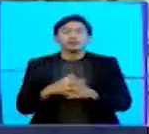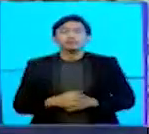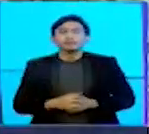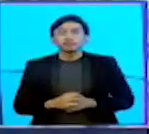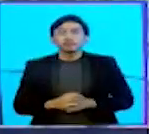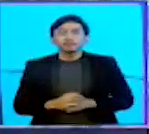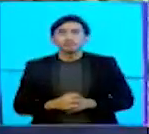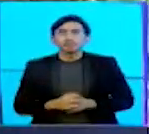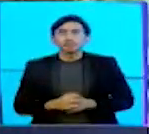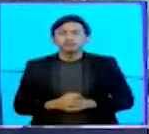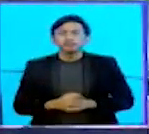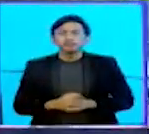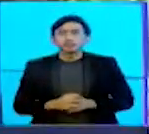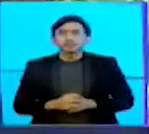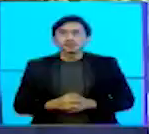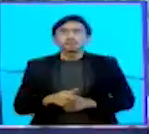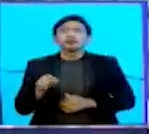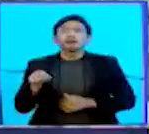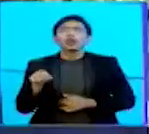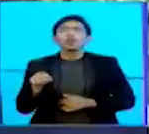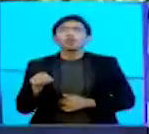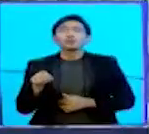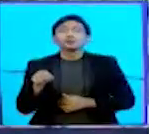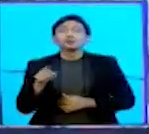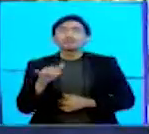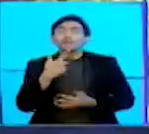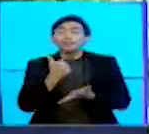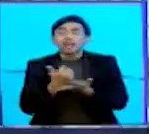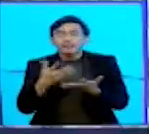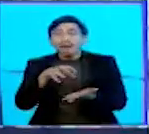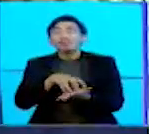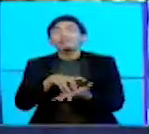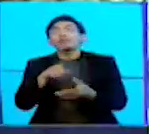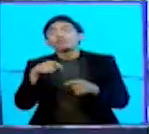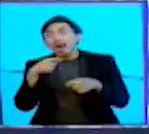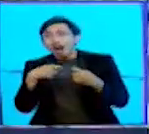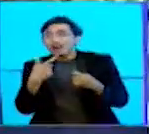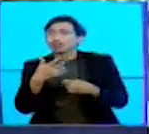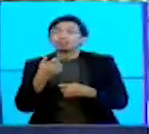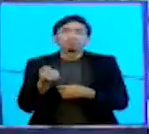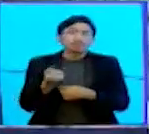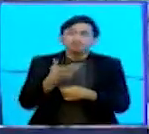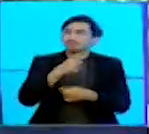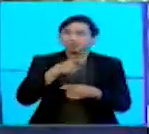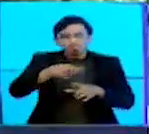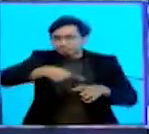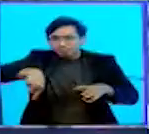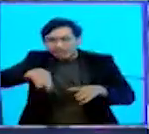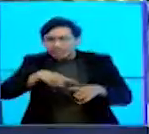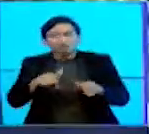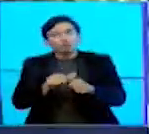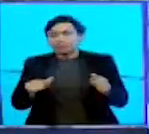makan kita sendok piring garpu itu kita sedulur dengan 100° kita Menurut